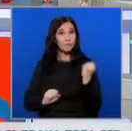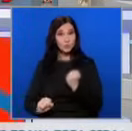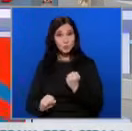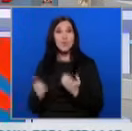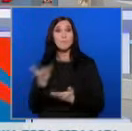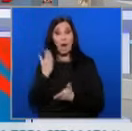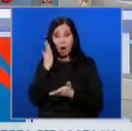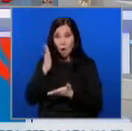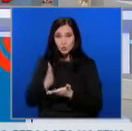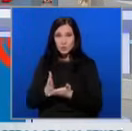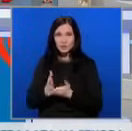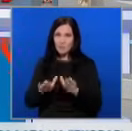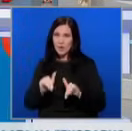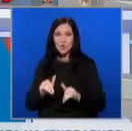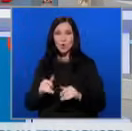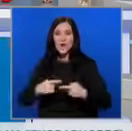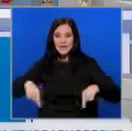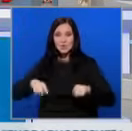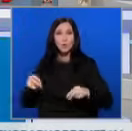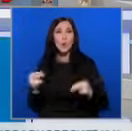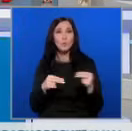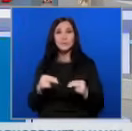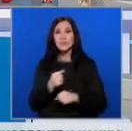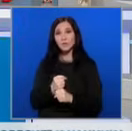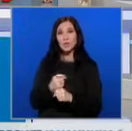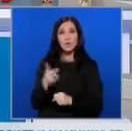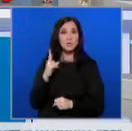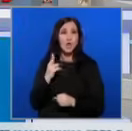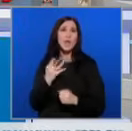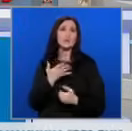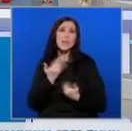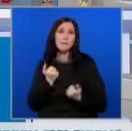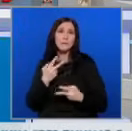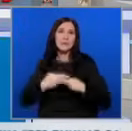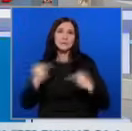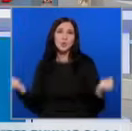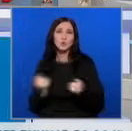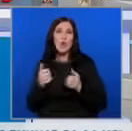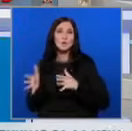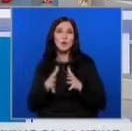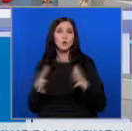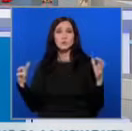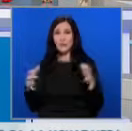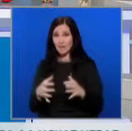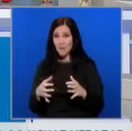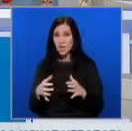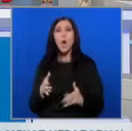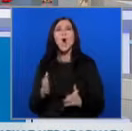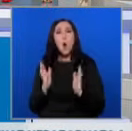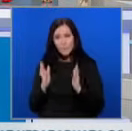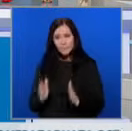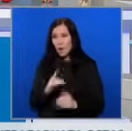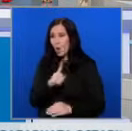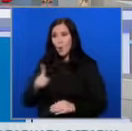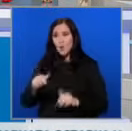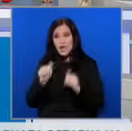Конституцията бяха окончателно приети от ресорната комисия. Депутатите решиха да няма прекъсване на дейността на Народното събрание и определиха от